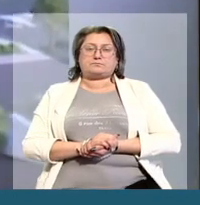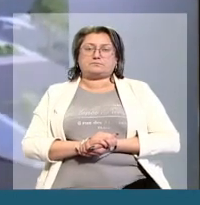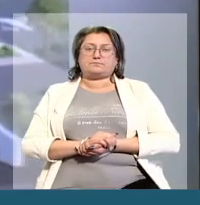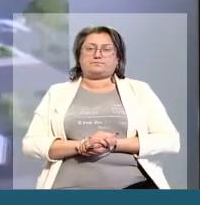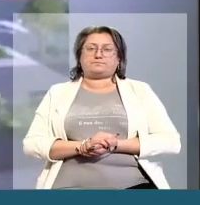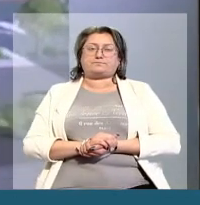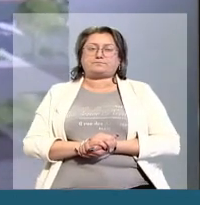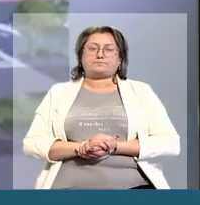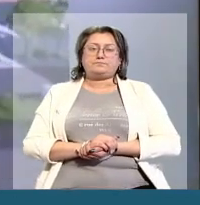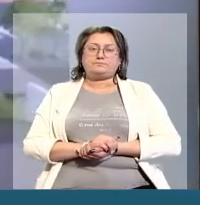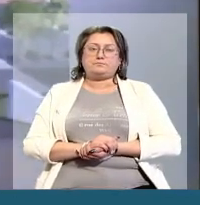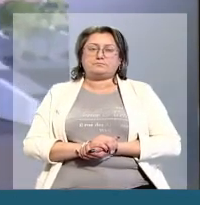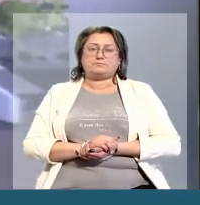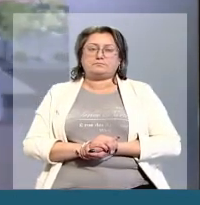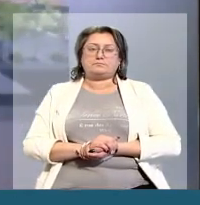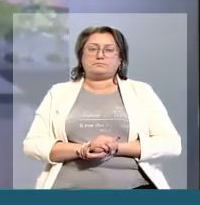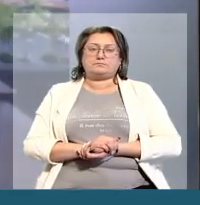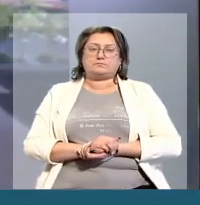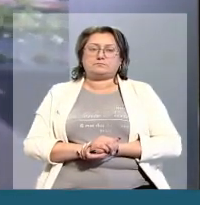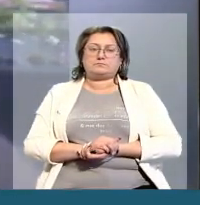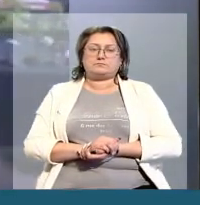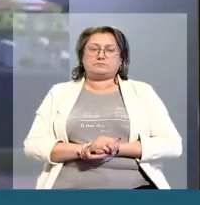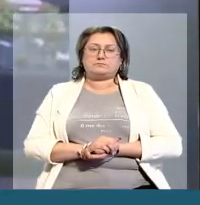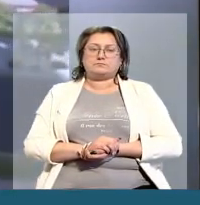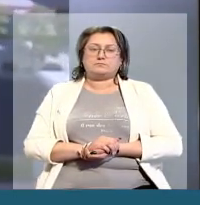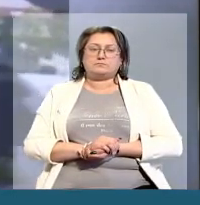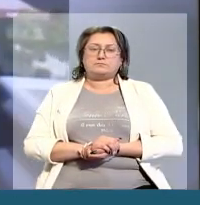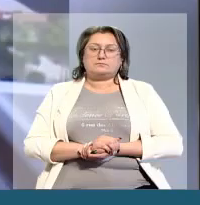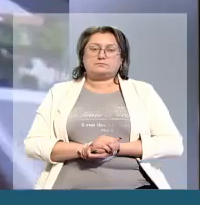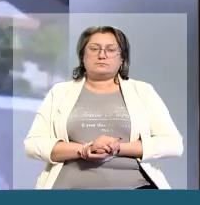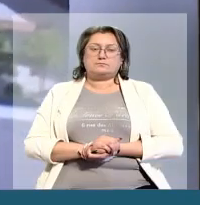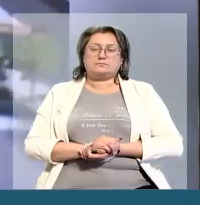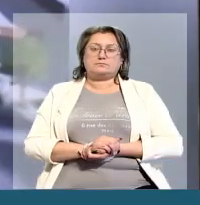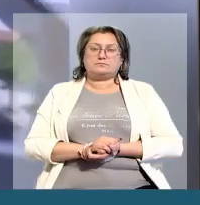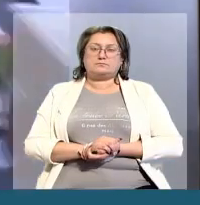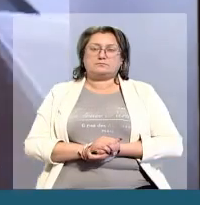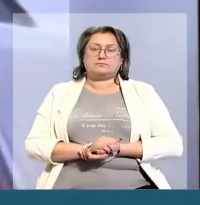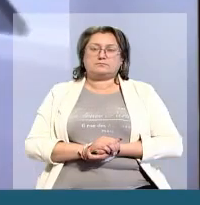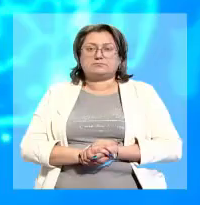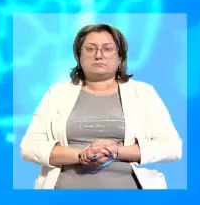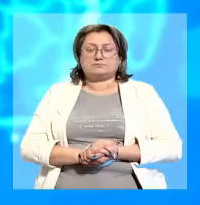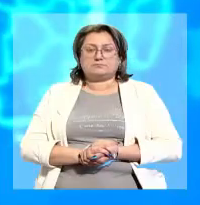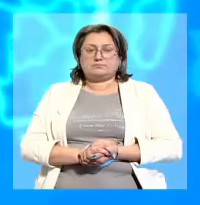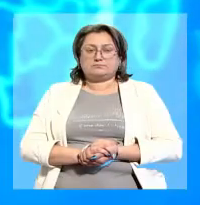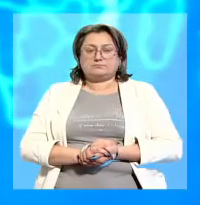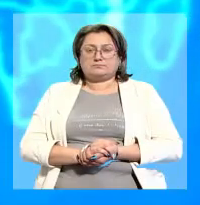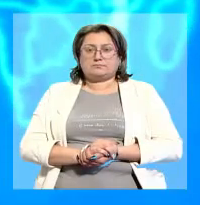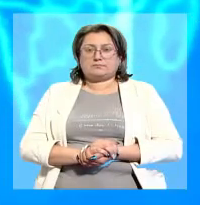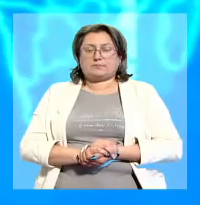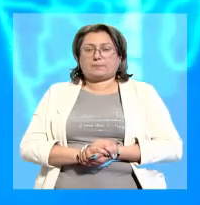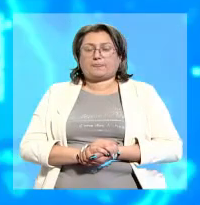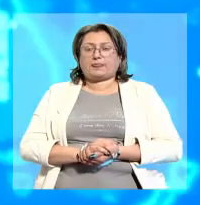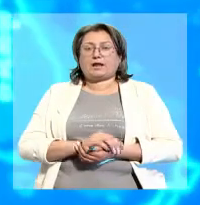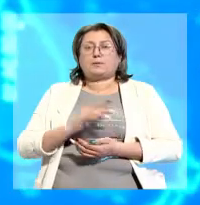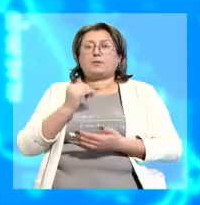способствующих встречам и взаимодействию местного населения. Гүлім Қажымқызы, Алексей Руденко, Қостанай, телеарнасы. Ауыл ел бесігі